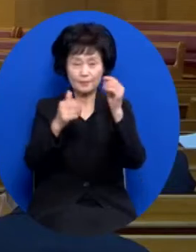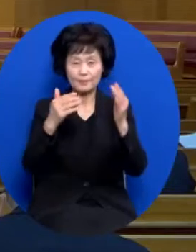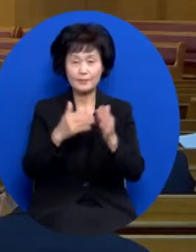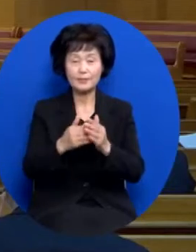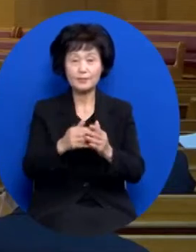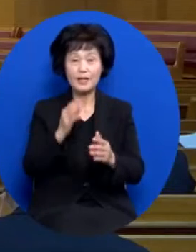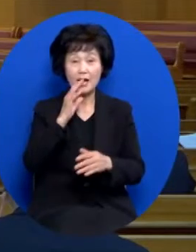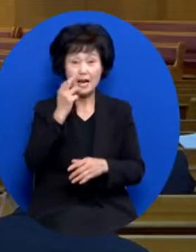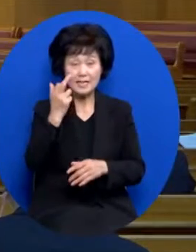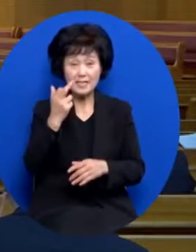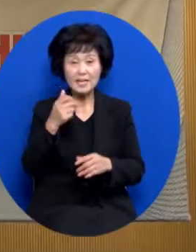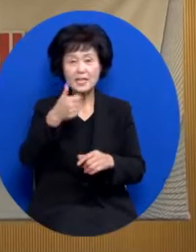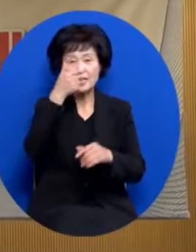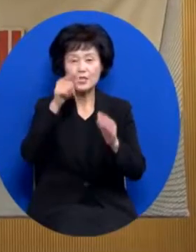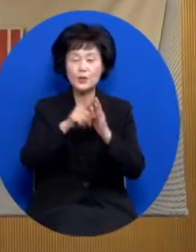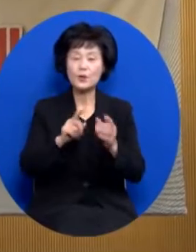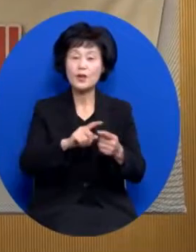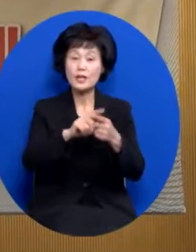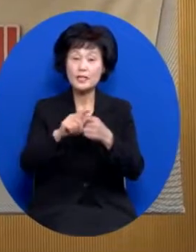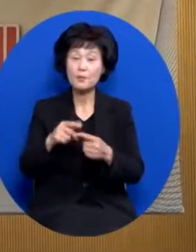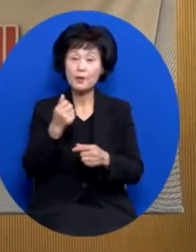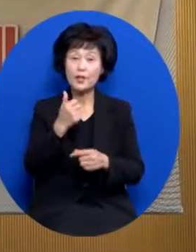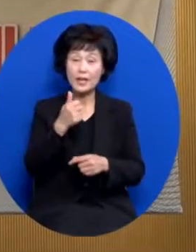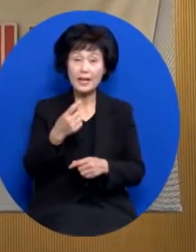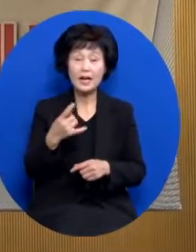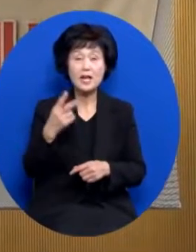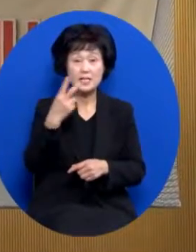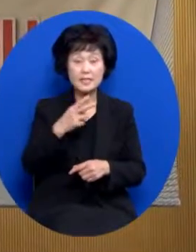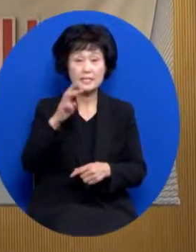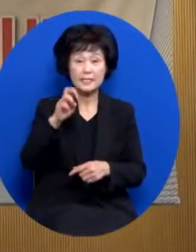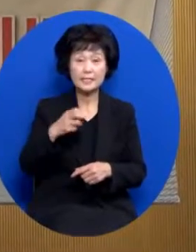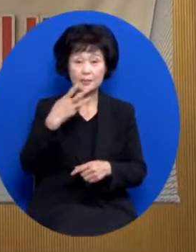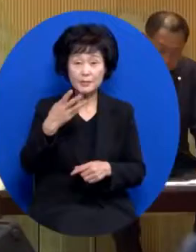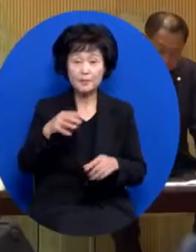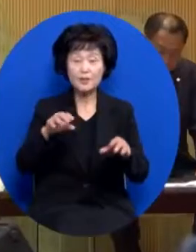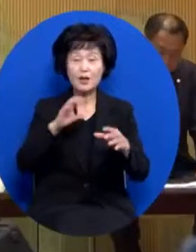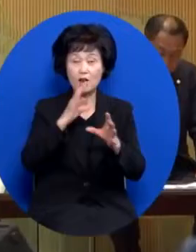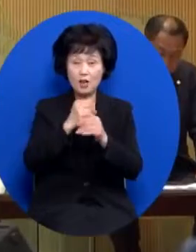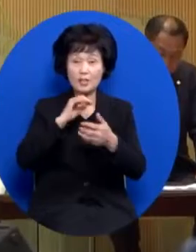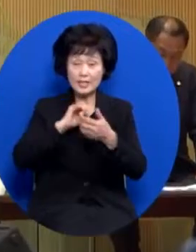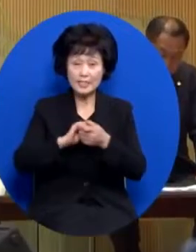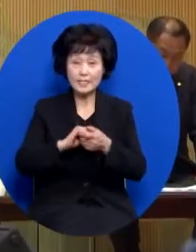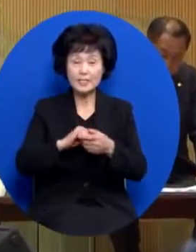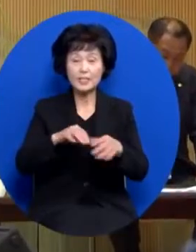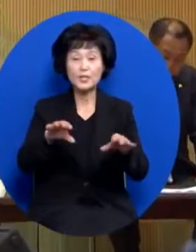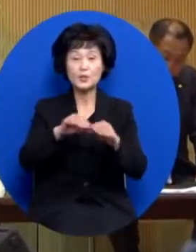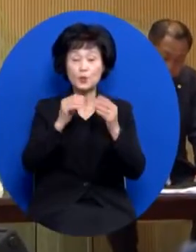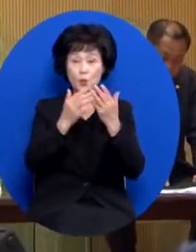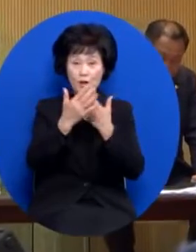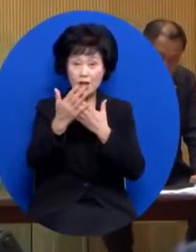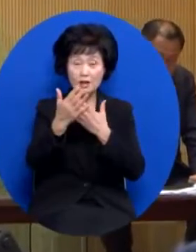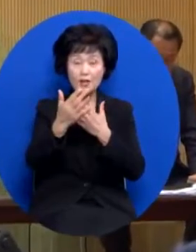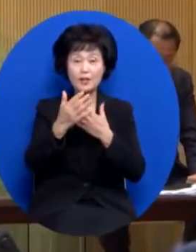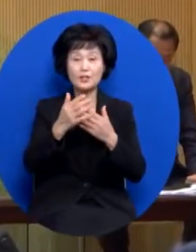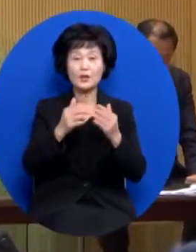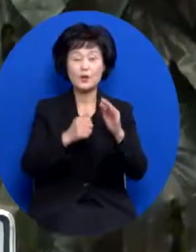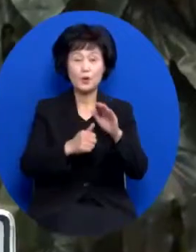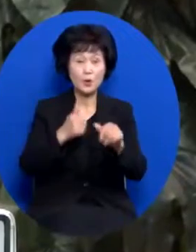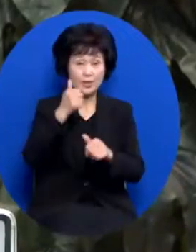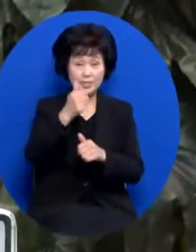아산시 기독교연합회가 2023년도 정기총회를 개최하고 대표회장 이취임식을 진행했습니다